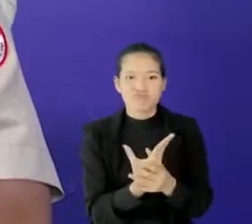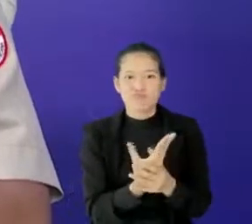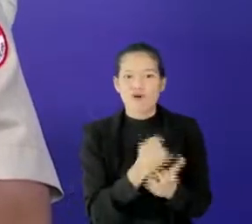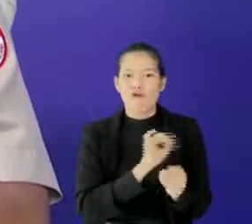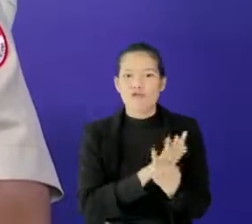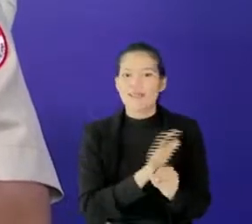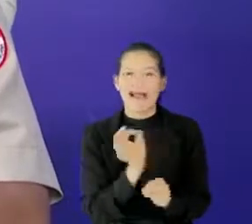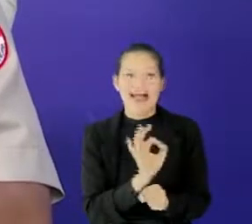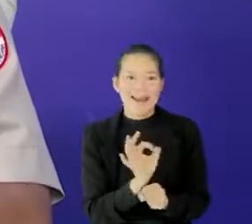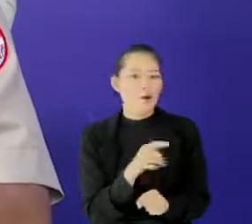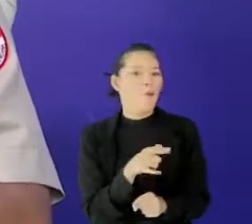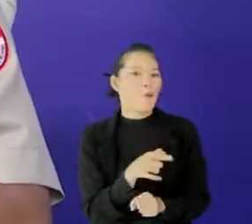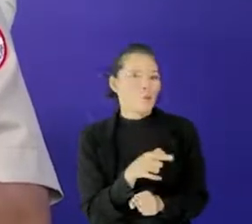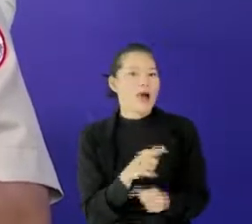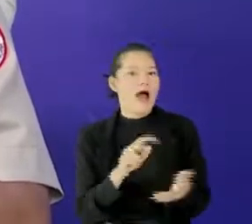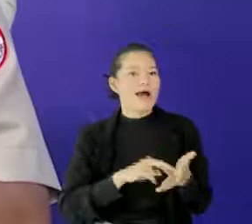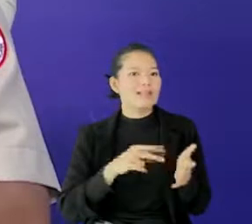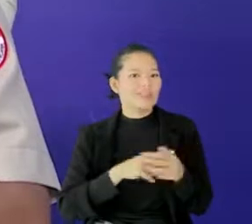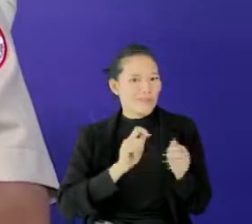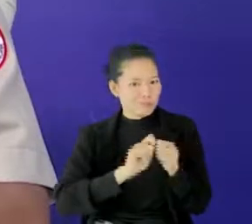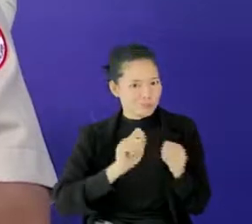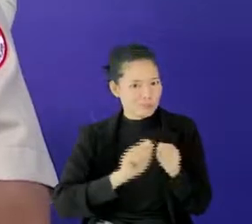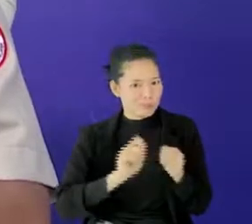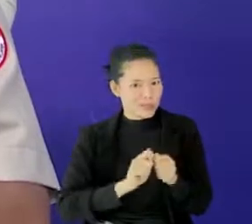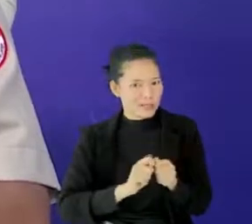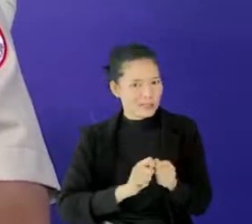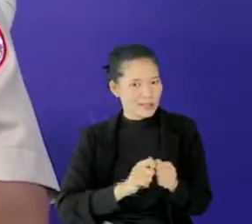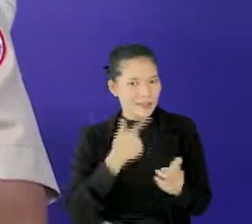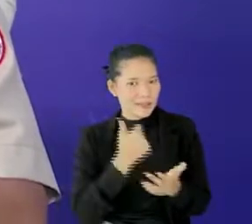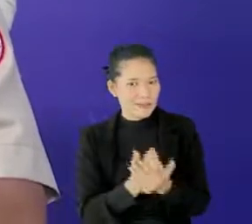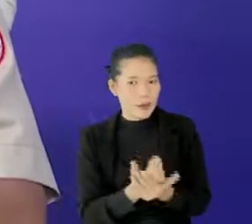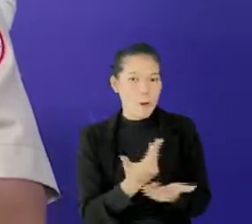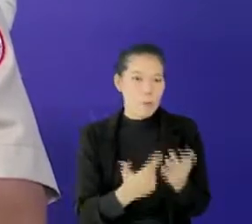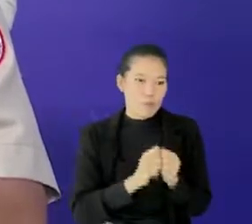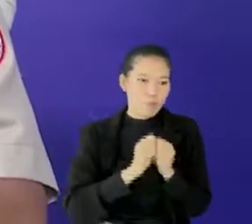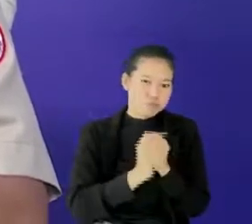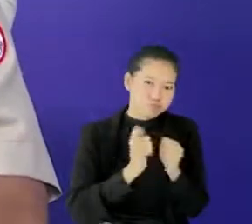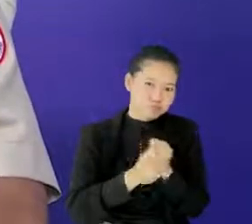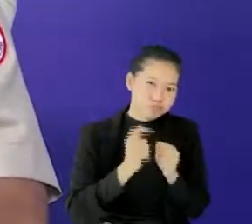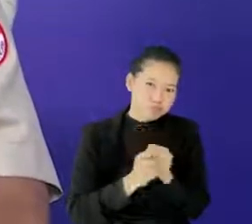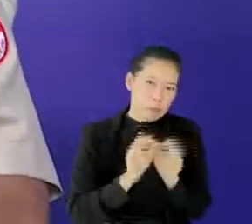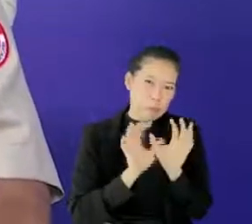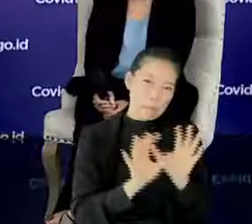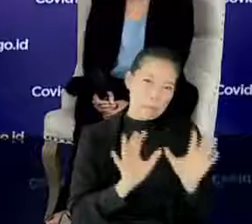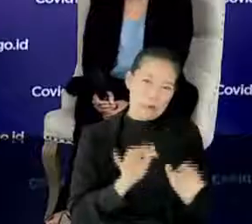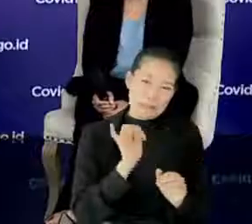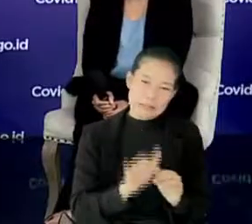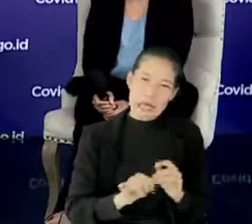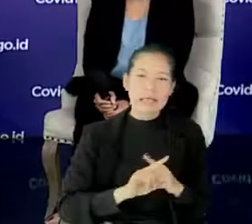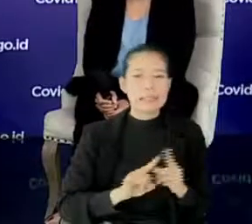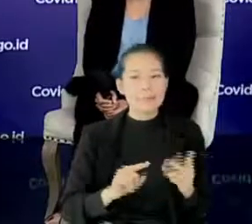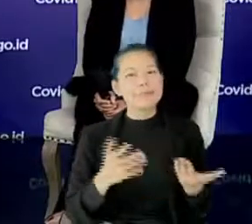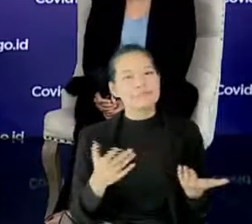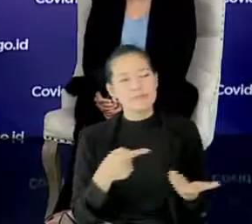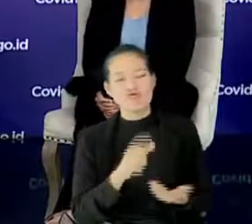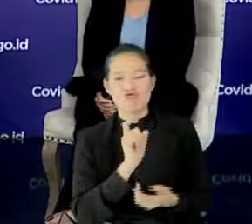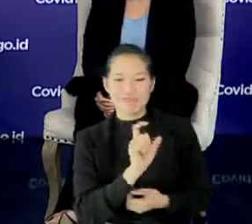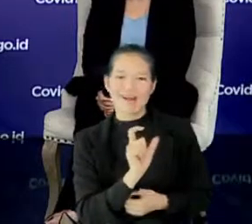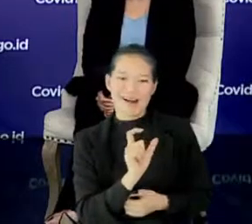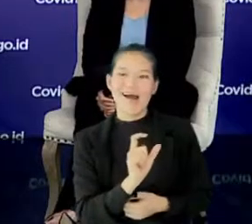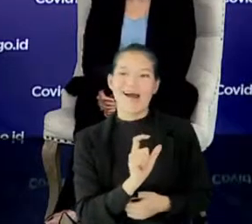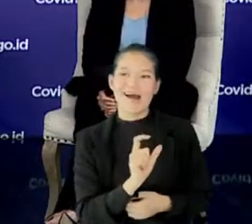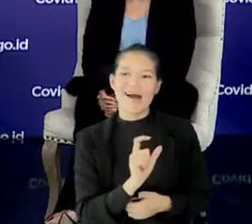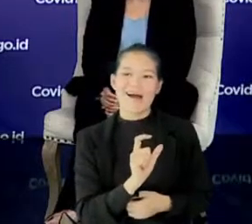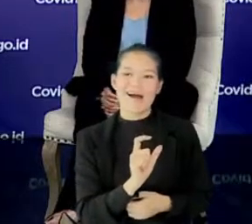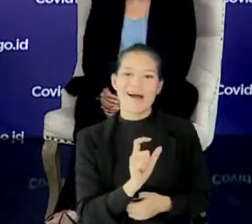Wah, ini banyak kreasi yang harus dibuat, walaupun mungkin kosnya juga cukup tinggi, tetapi itu salah satu cara